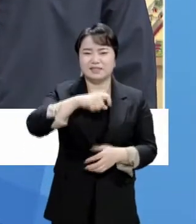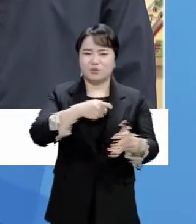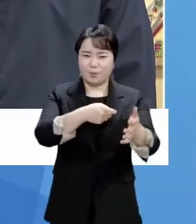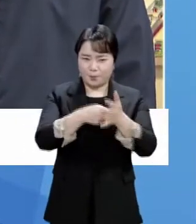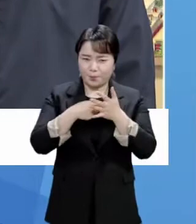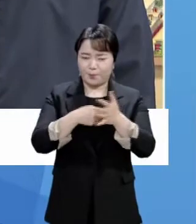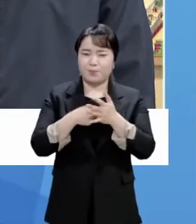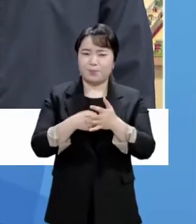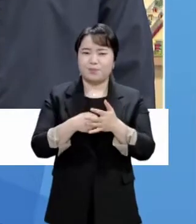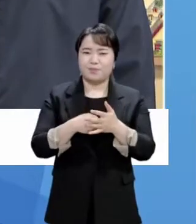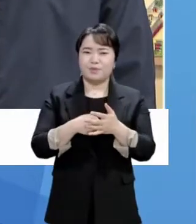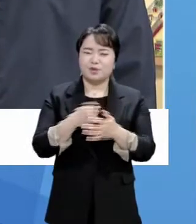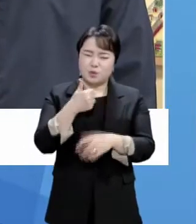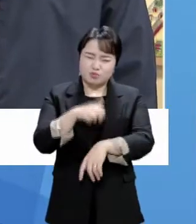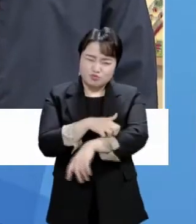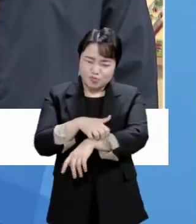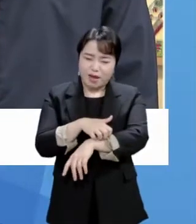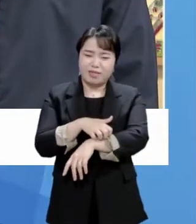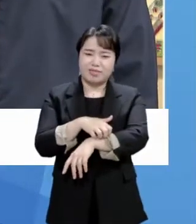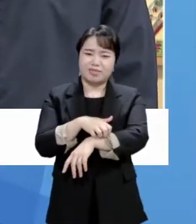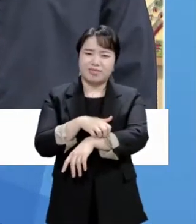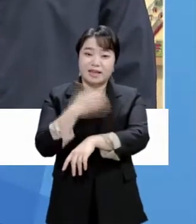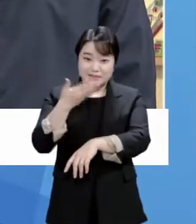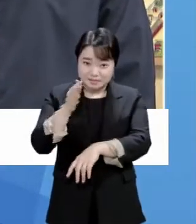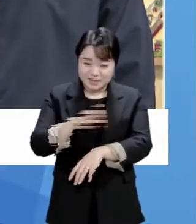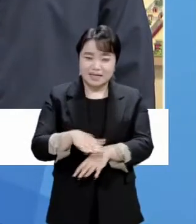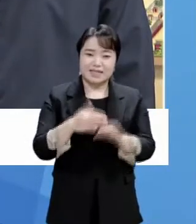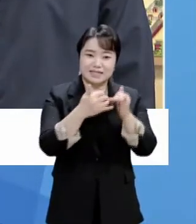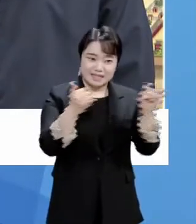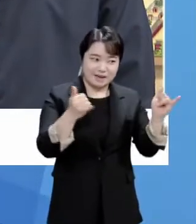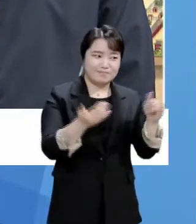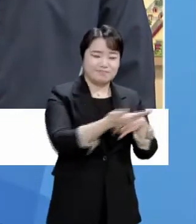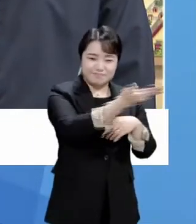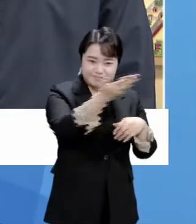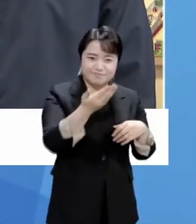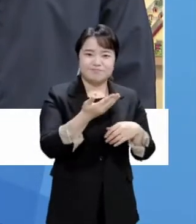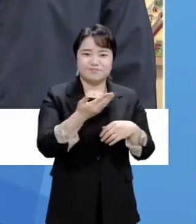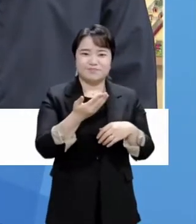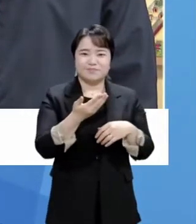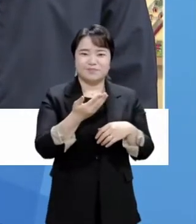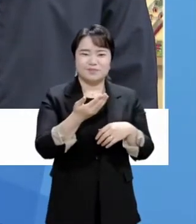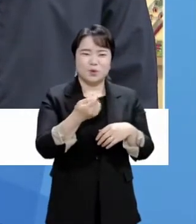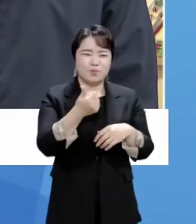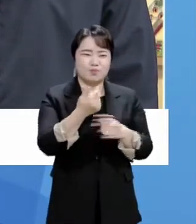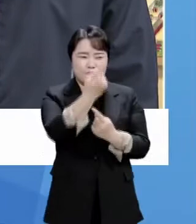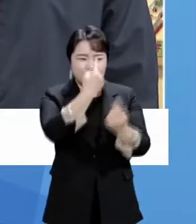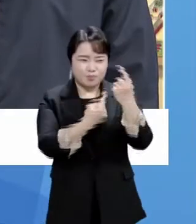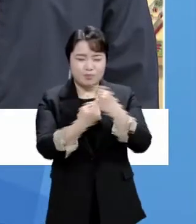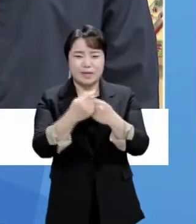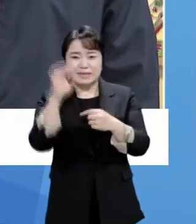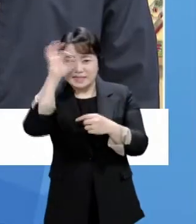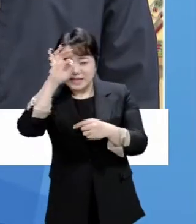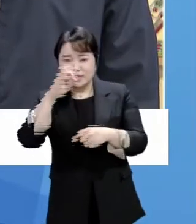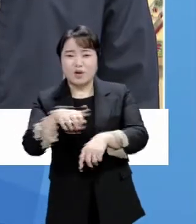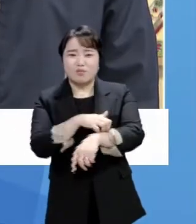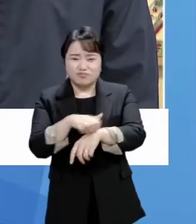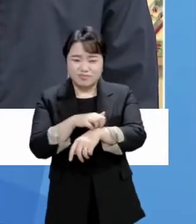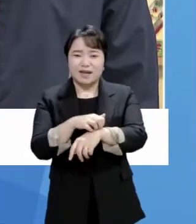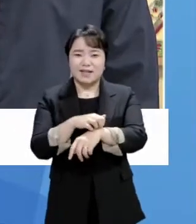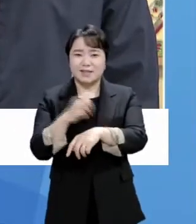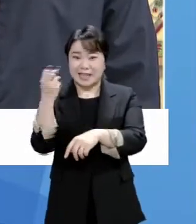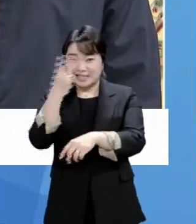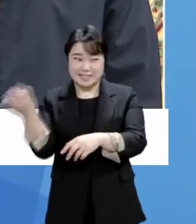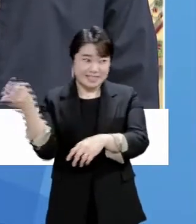있어서 좀 불편하지만 또 우리 시민들에게 좀 불편할 수 있습니다. 그렇지만 이사를 한번 더 가는 걸로